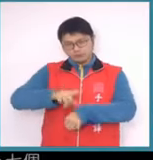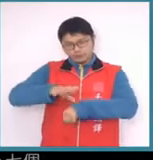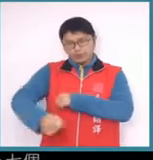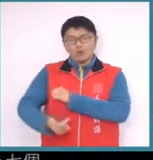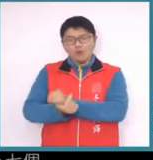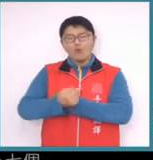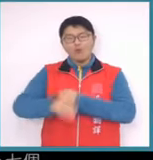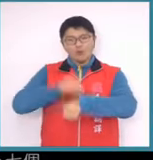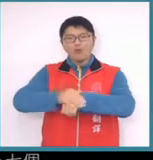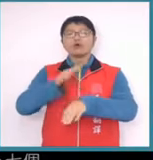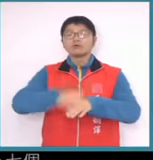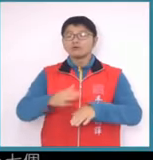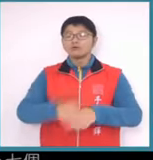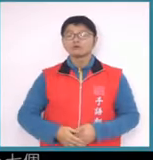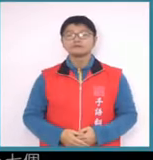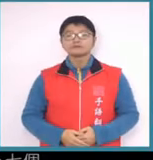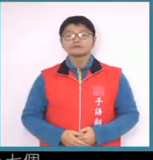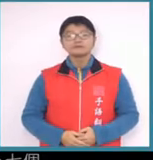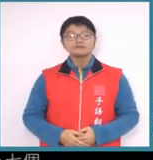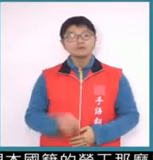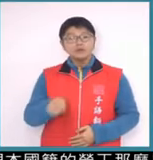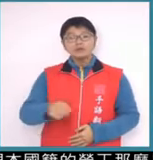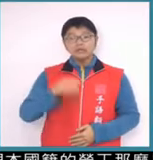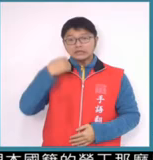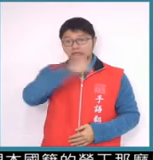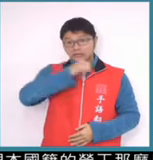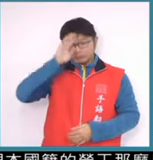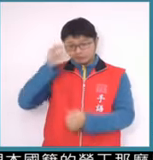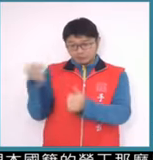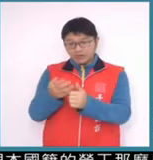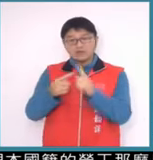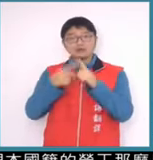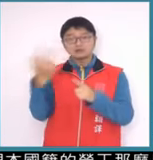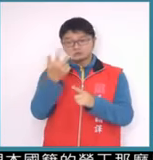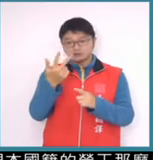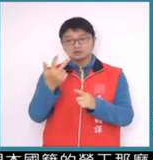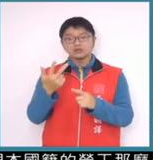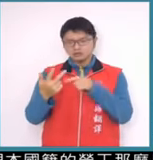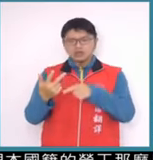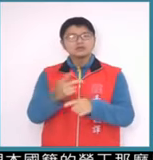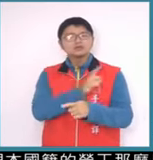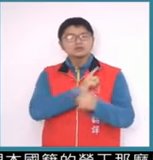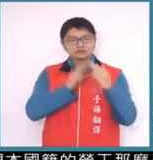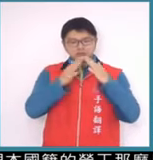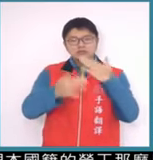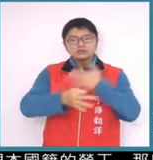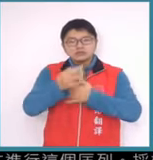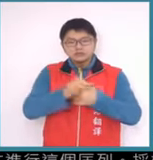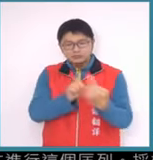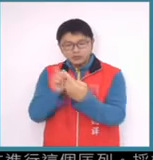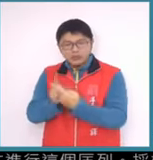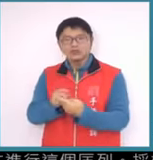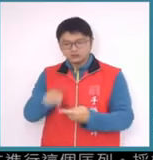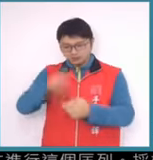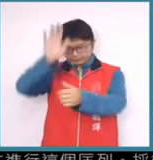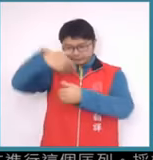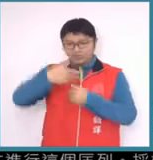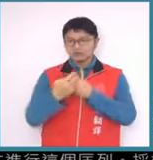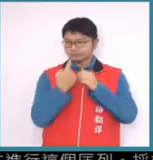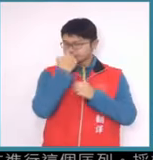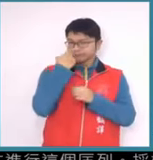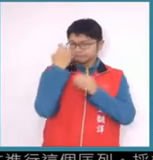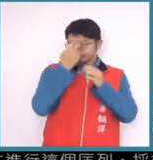那么目前同住的家人正在进行这个框列采检也要送居隔，这也一并说明这个本国籍